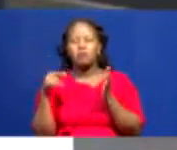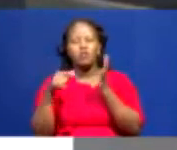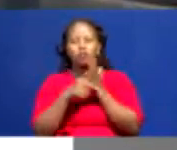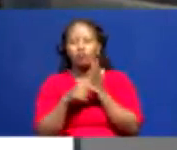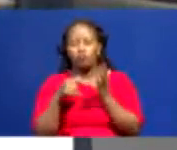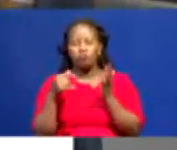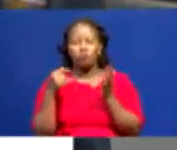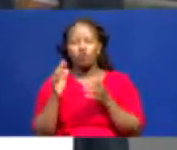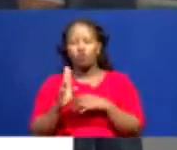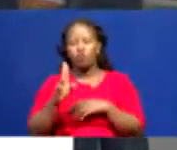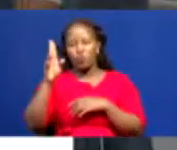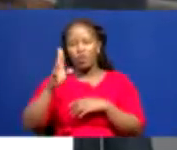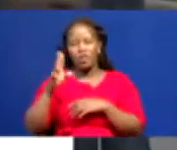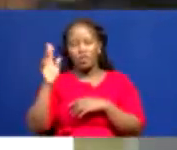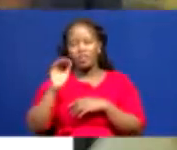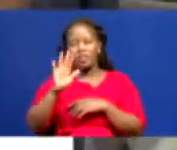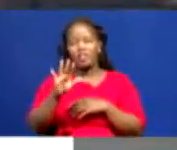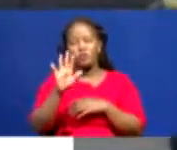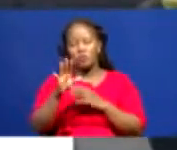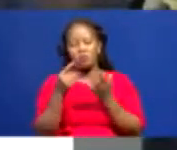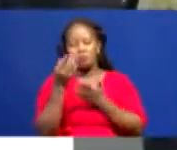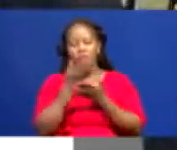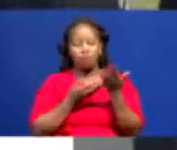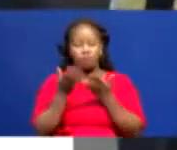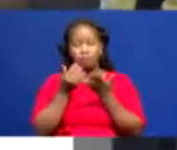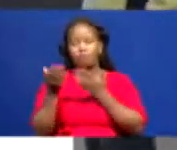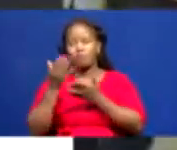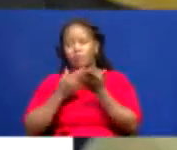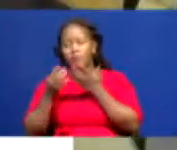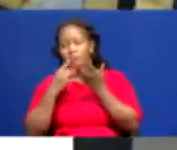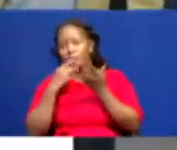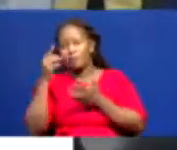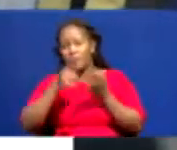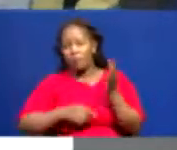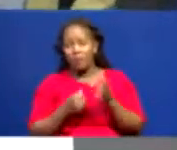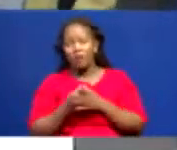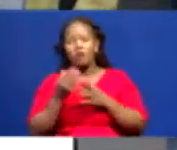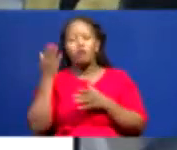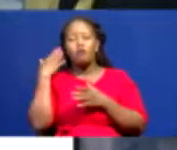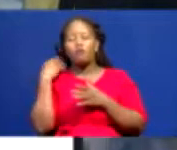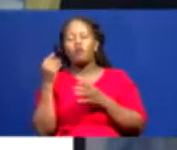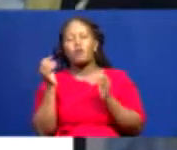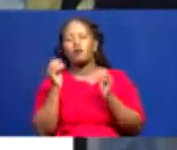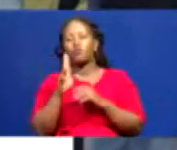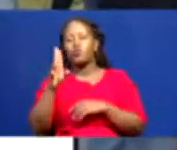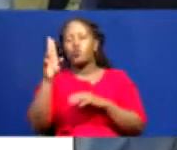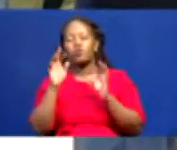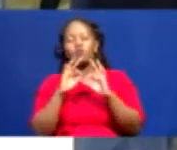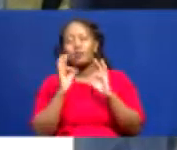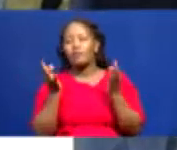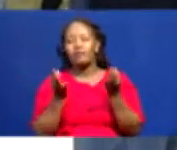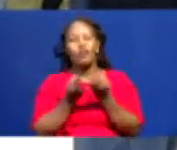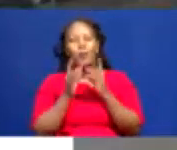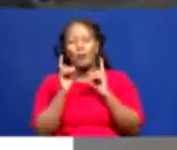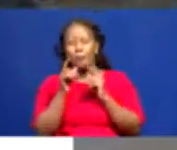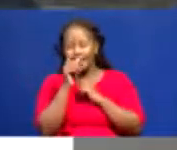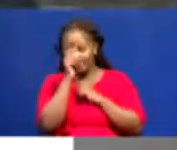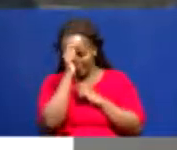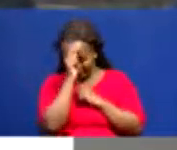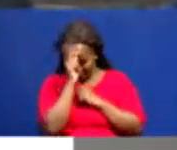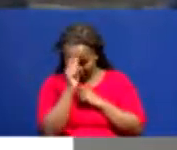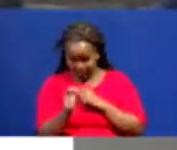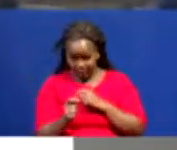Uhuru Kenyatta, into their conversation, saying that the former first family deserves respect like any other family.